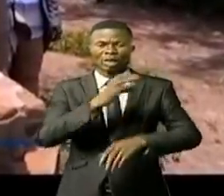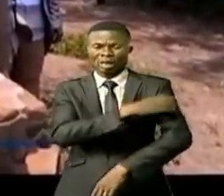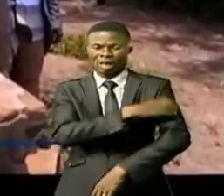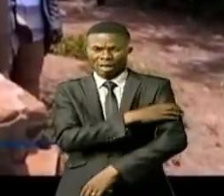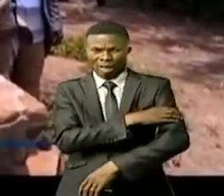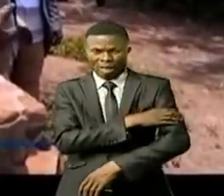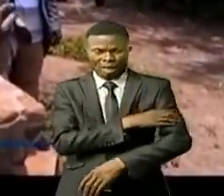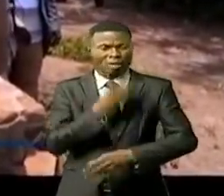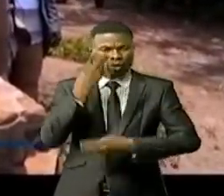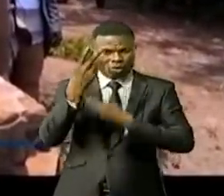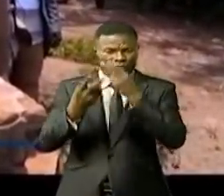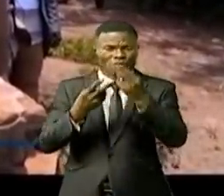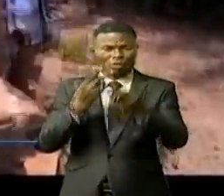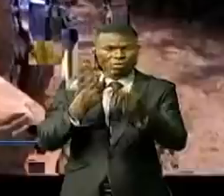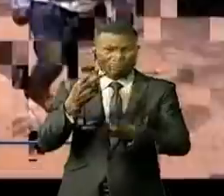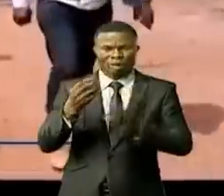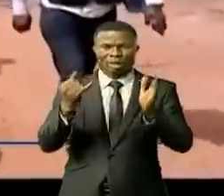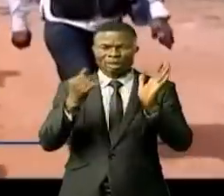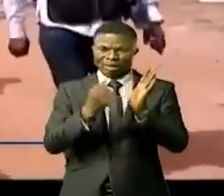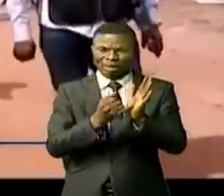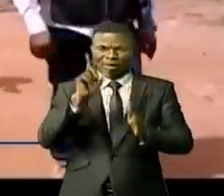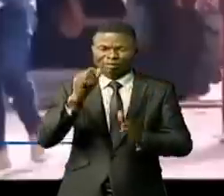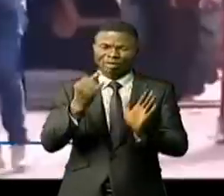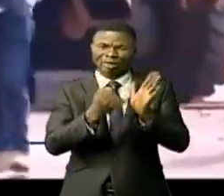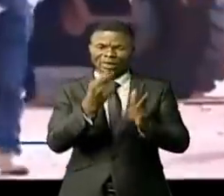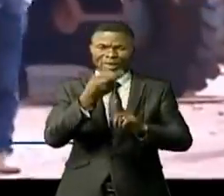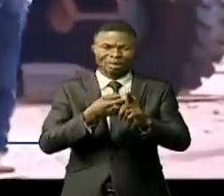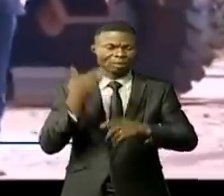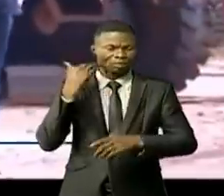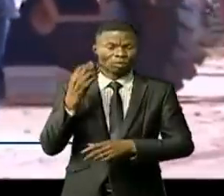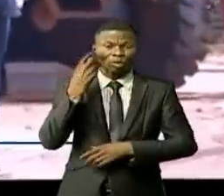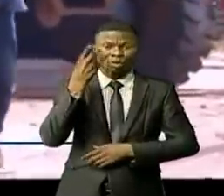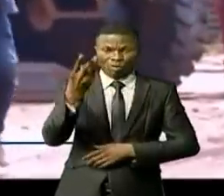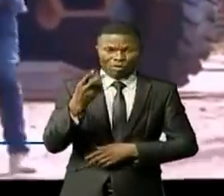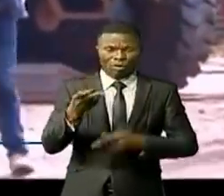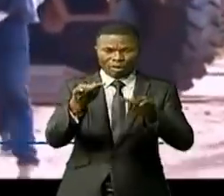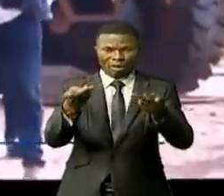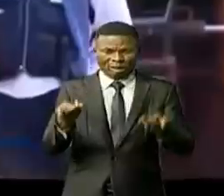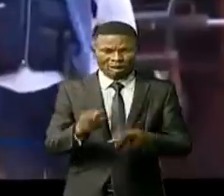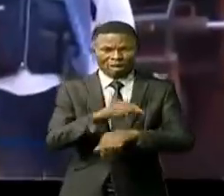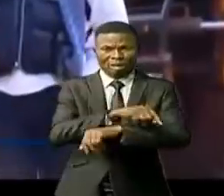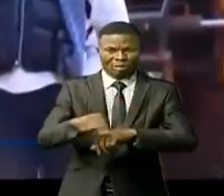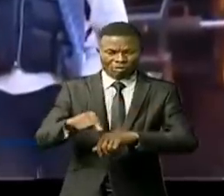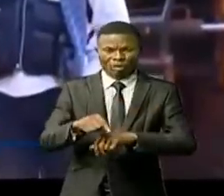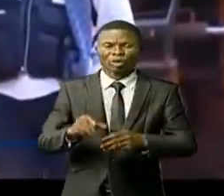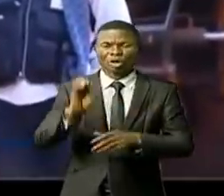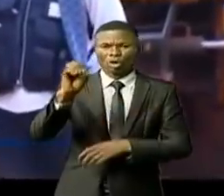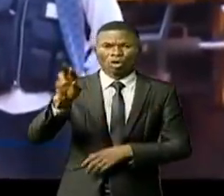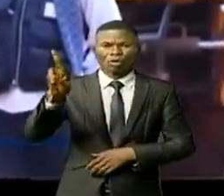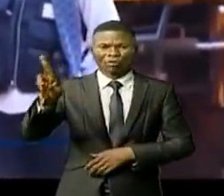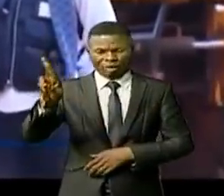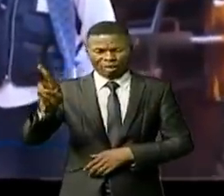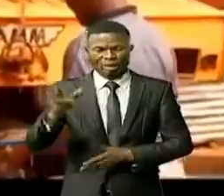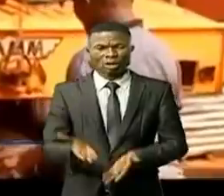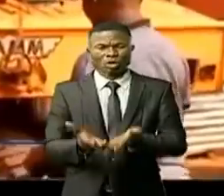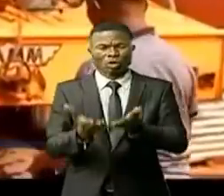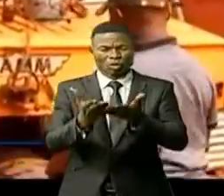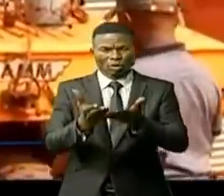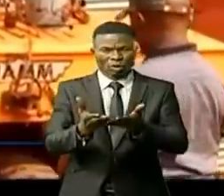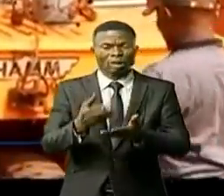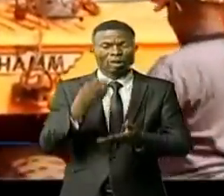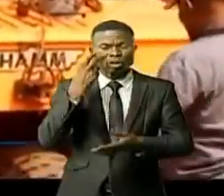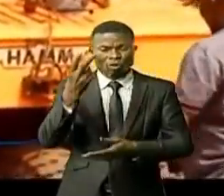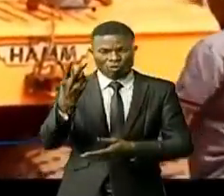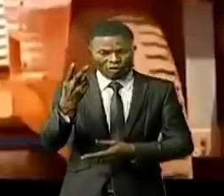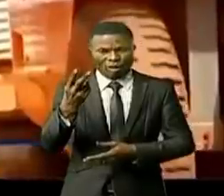a effectué samedi 26 mars 2022 une descente dans les installations de la direction provinciale de l'office de route où il a